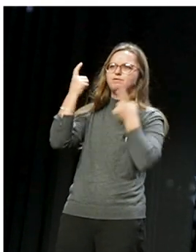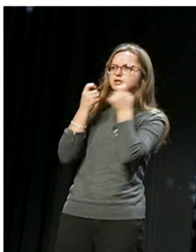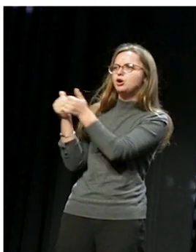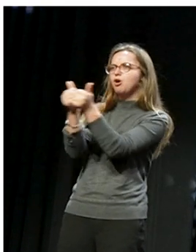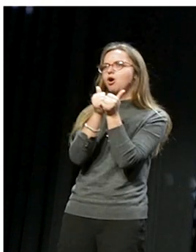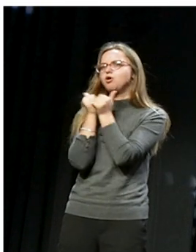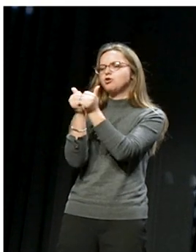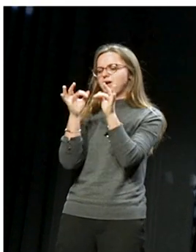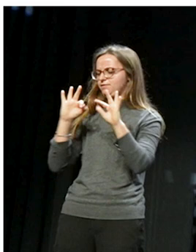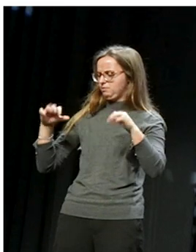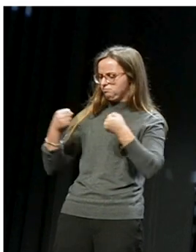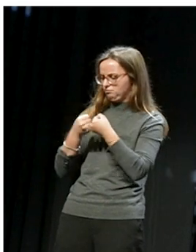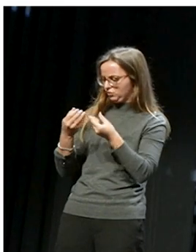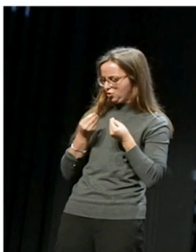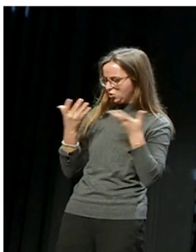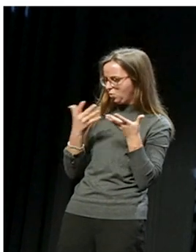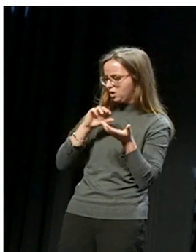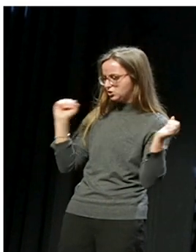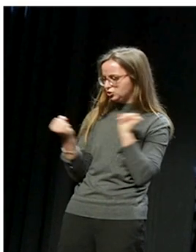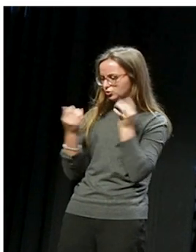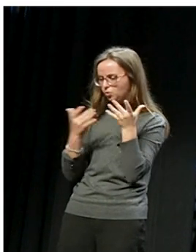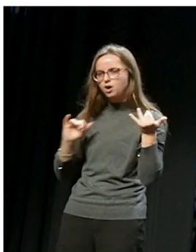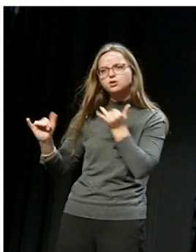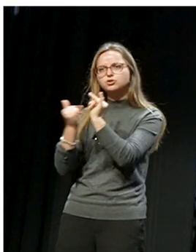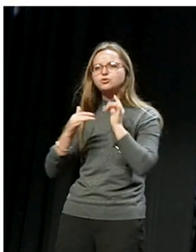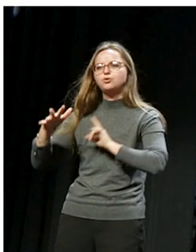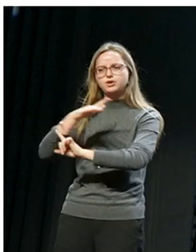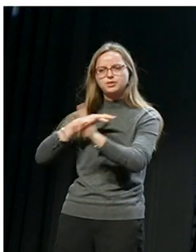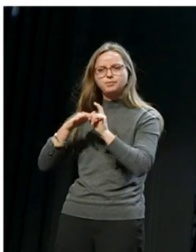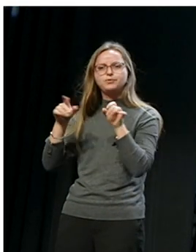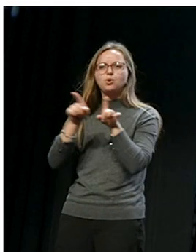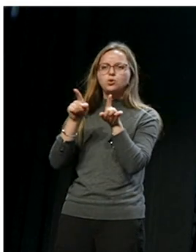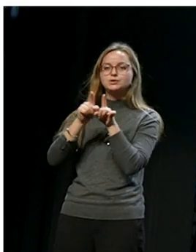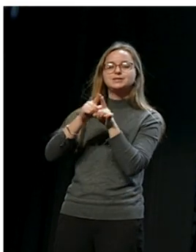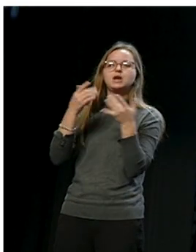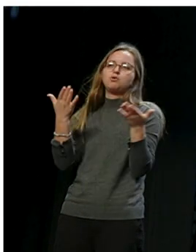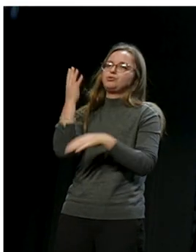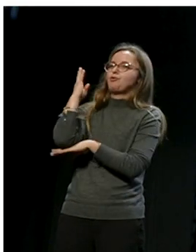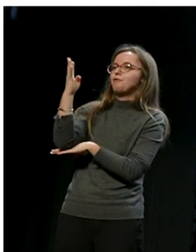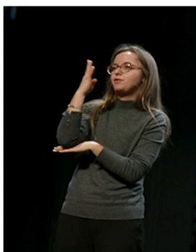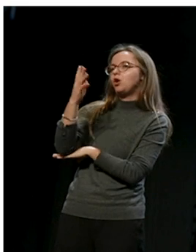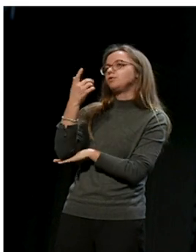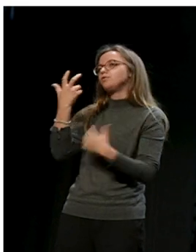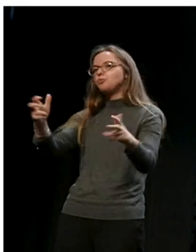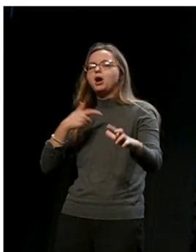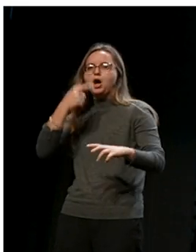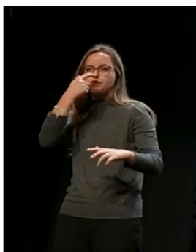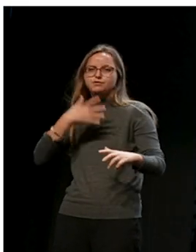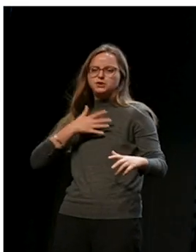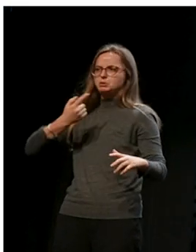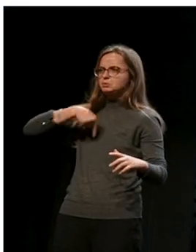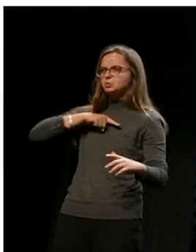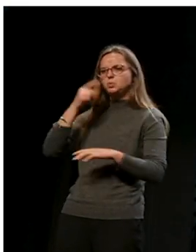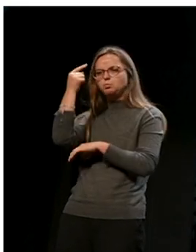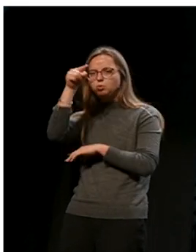peut avoir et aussi donner des clés. L'objectif de la conférence, c'est pas de donner un avis pour ou contre, mais